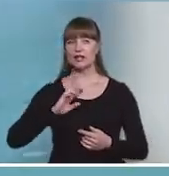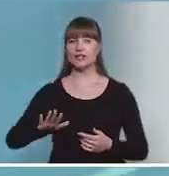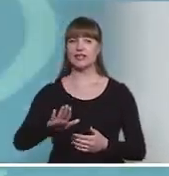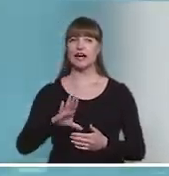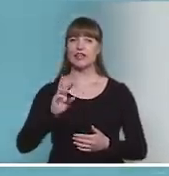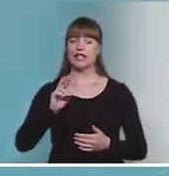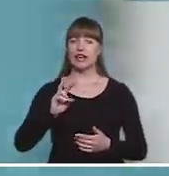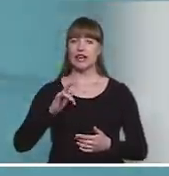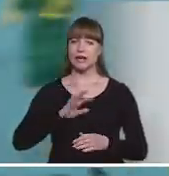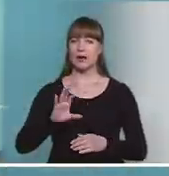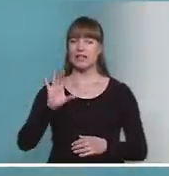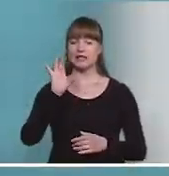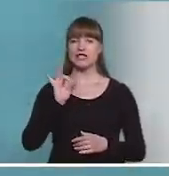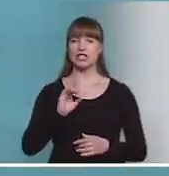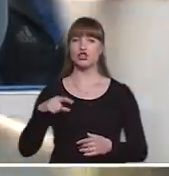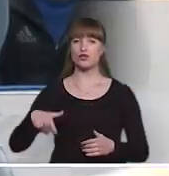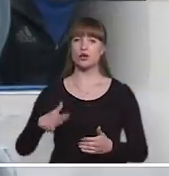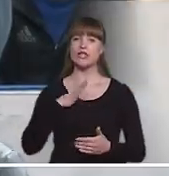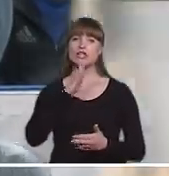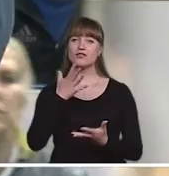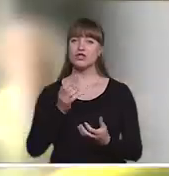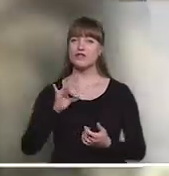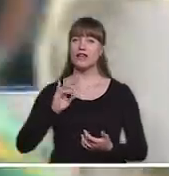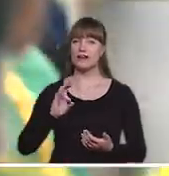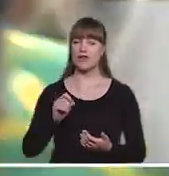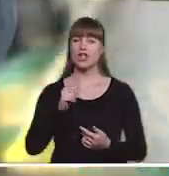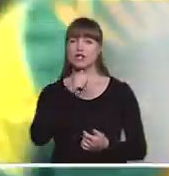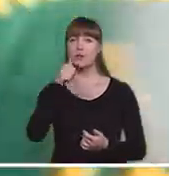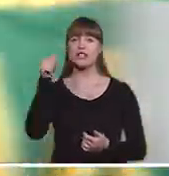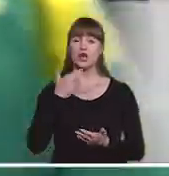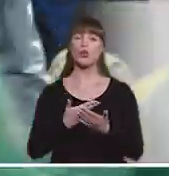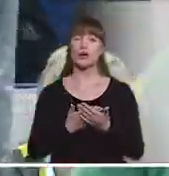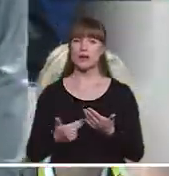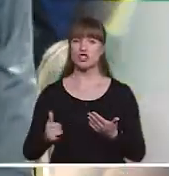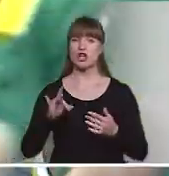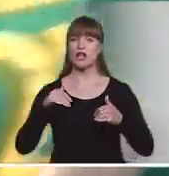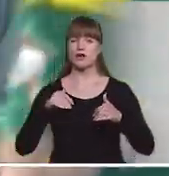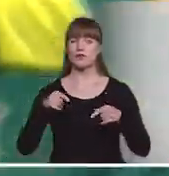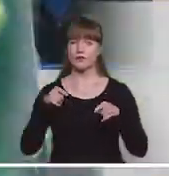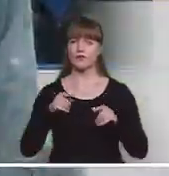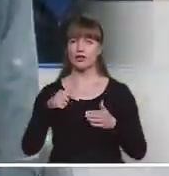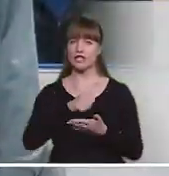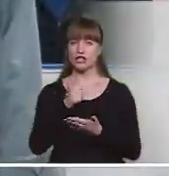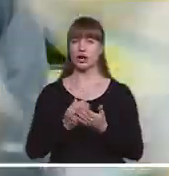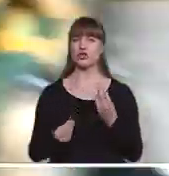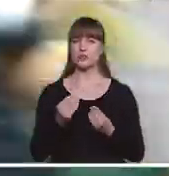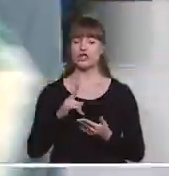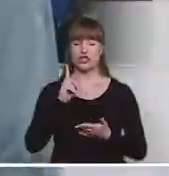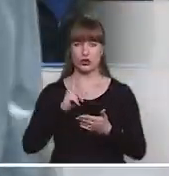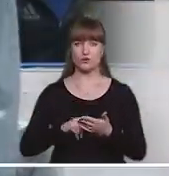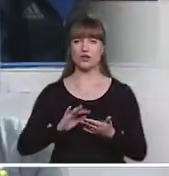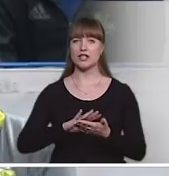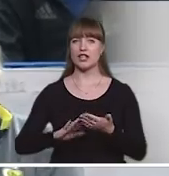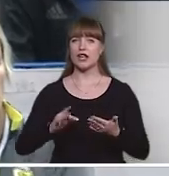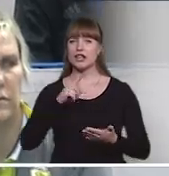страны гандболистки Ростов-Дона. Наши девушки взяли реванш у тренера сборной за прошлогоднее поражение в решающих матчах и уверенно